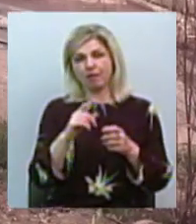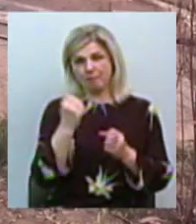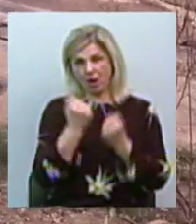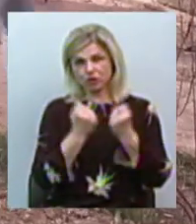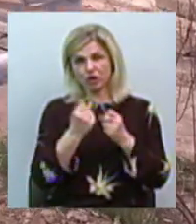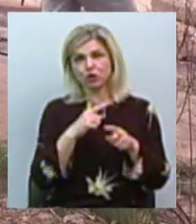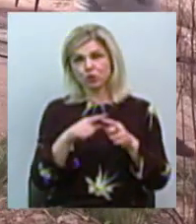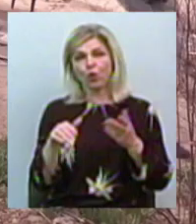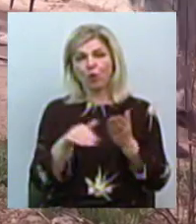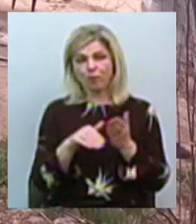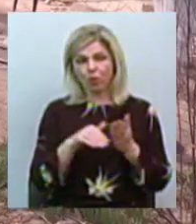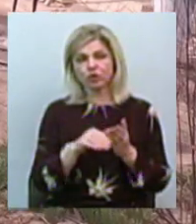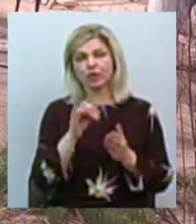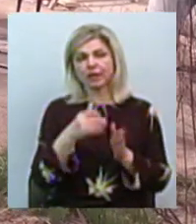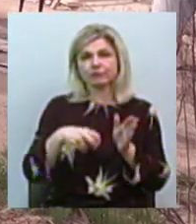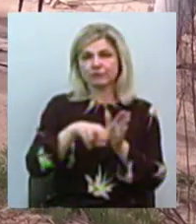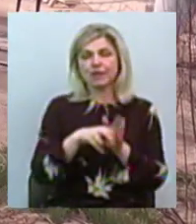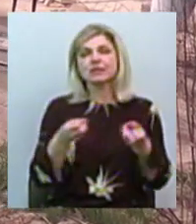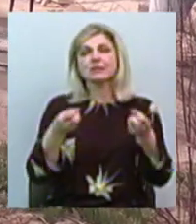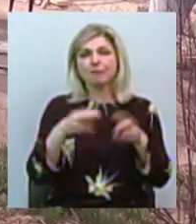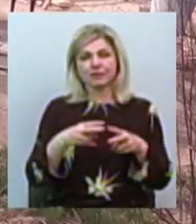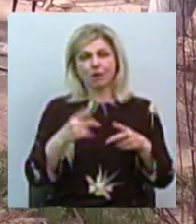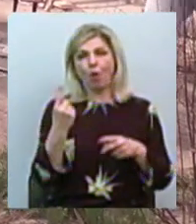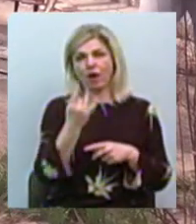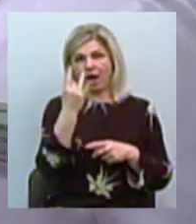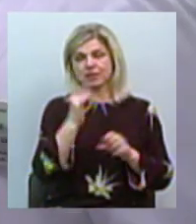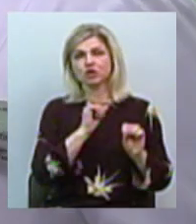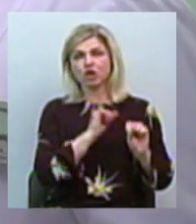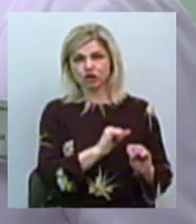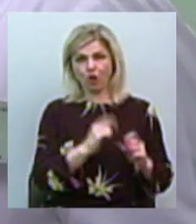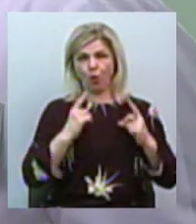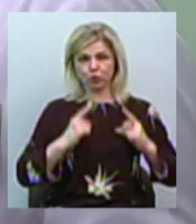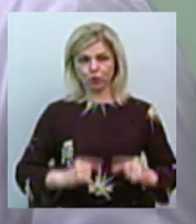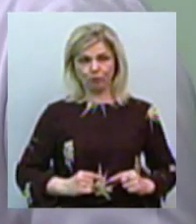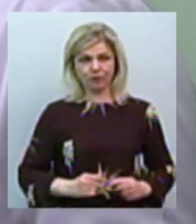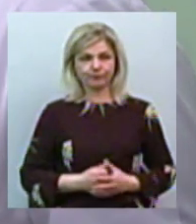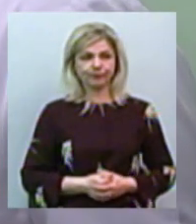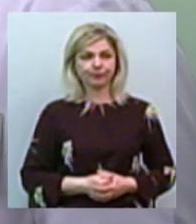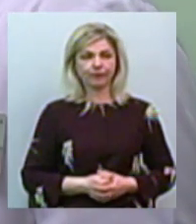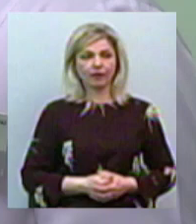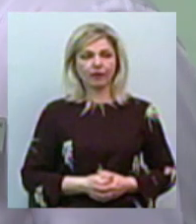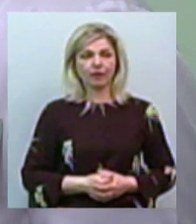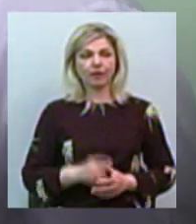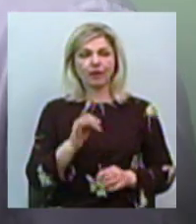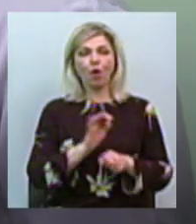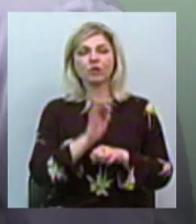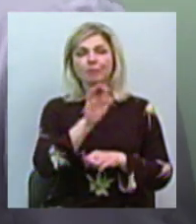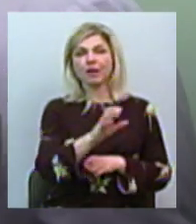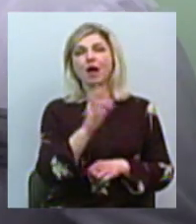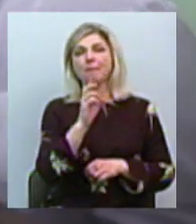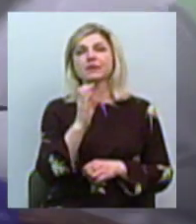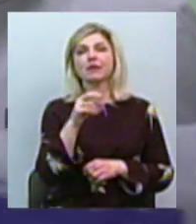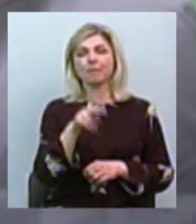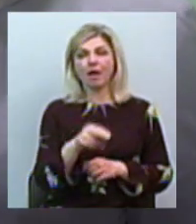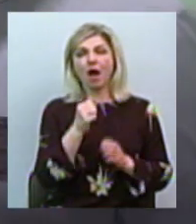медичної допомоги, всі в спеціальних одноразових захисних костюмах. Кожен прийомний покій, і ми, і БСМП, і мікротехніка. Кожне